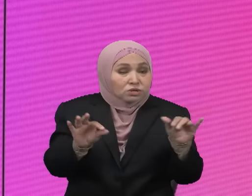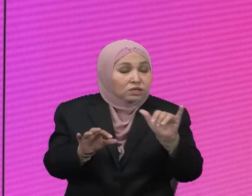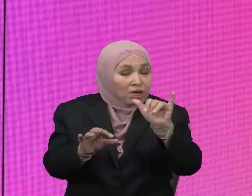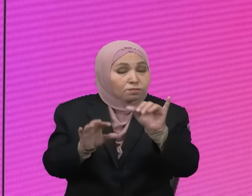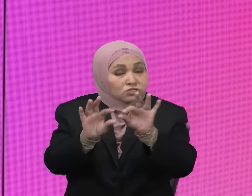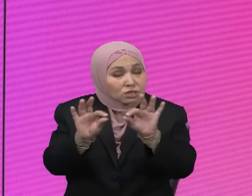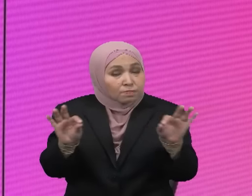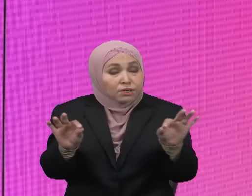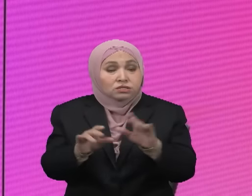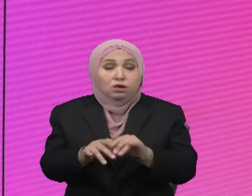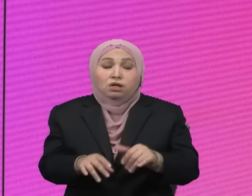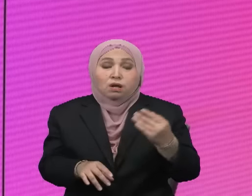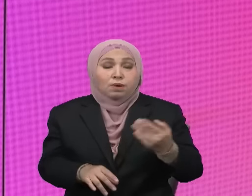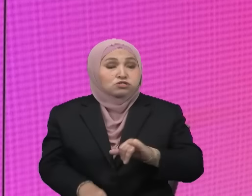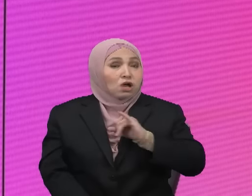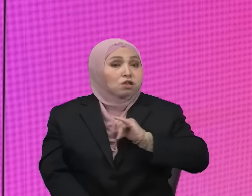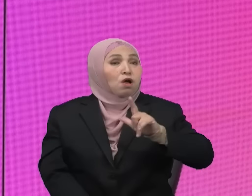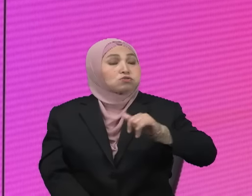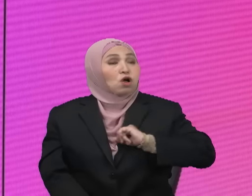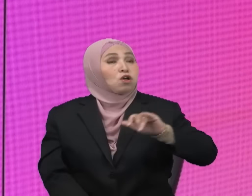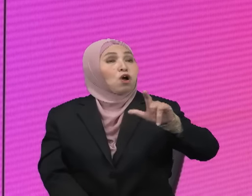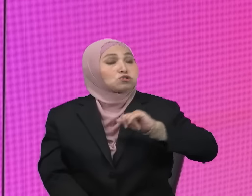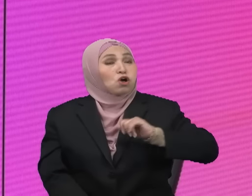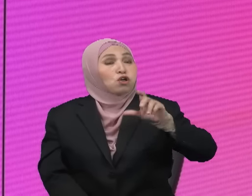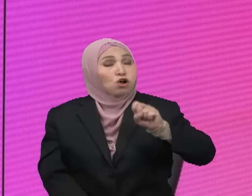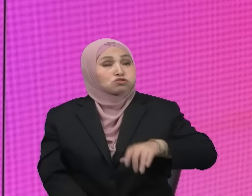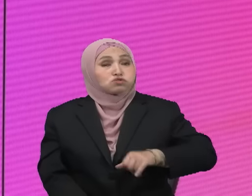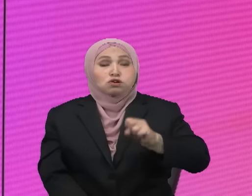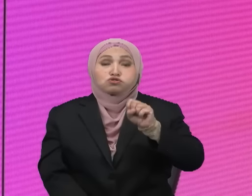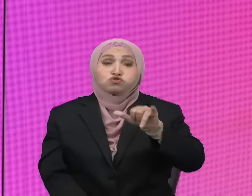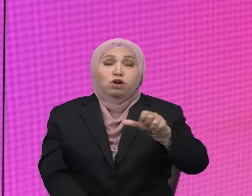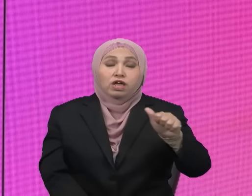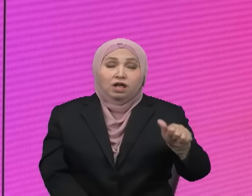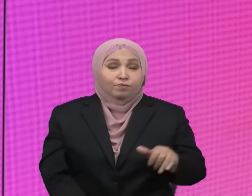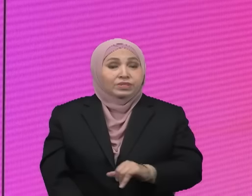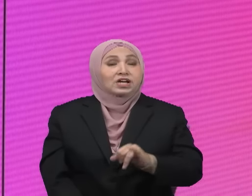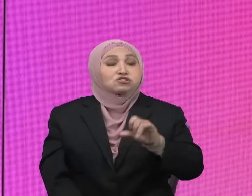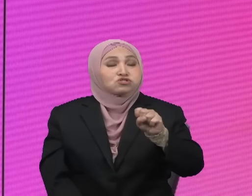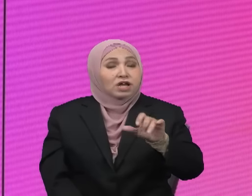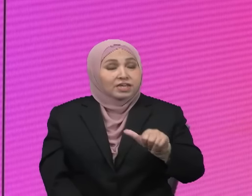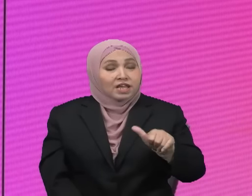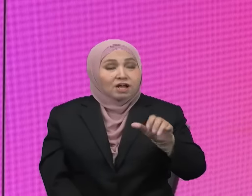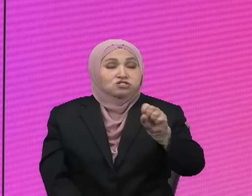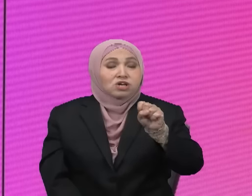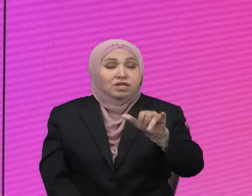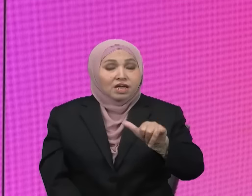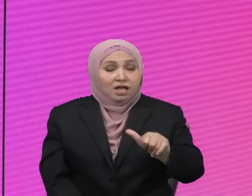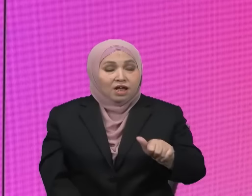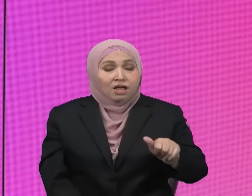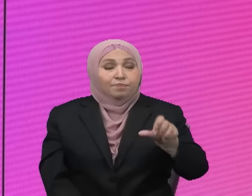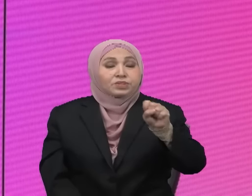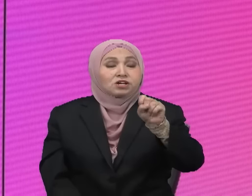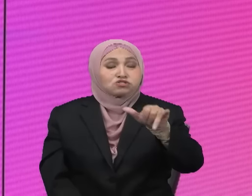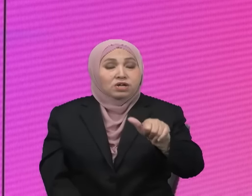nipis. Jangan kita dah biasa. Saya lah. Saya, saya. Syaya. Syaya. Syaya.